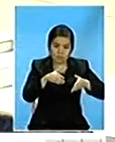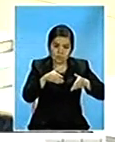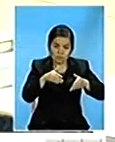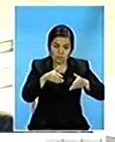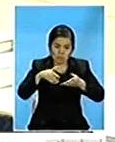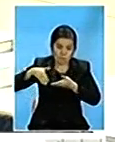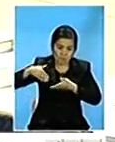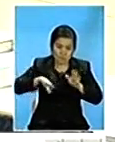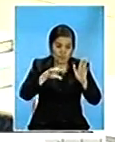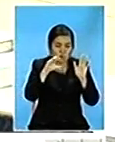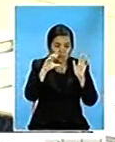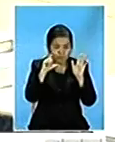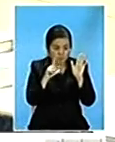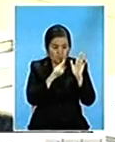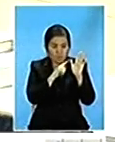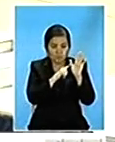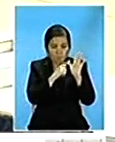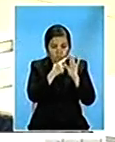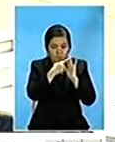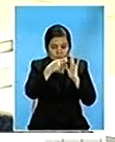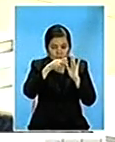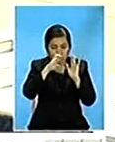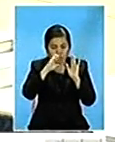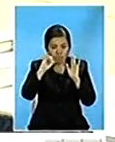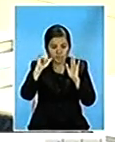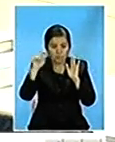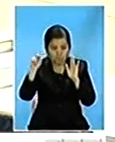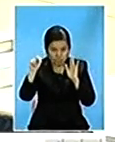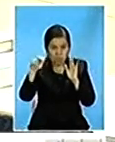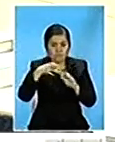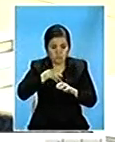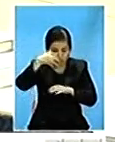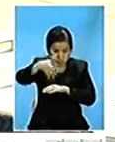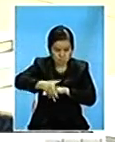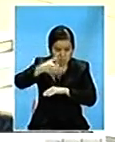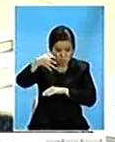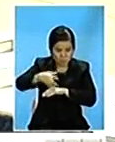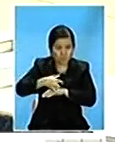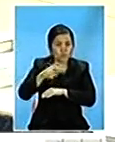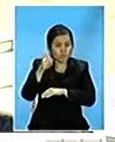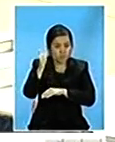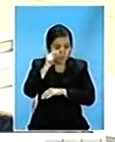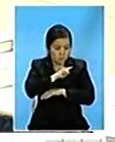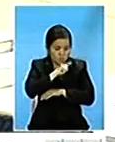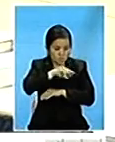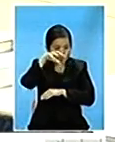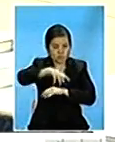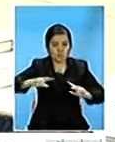ลำเหียงนี่นะครับถ้าขุดลอกไปอีกหน่อยอันนี้ก็ถามแล้วว่าอยู่ในเขตของกระทรวงเกษตรนะ